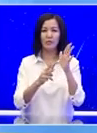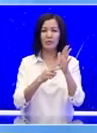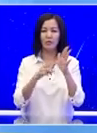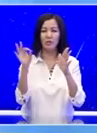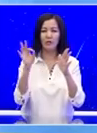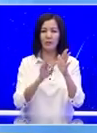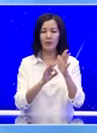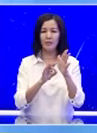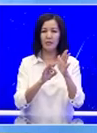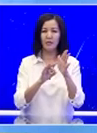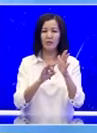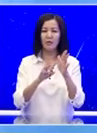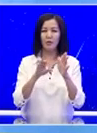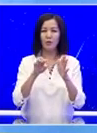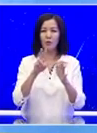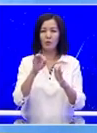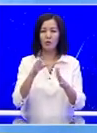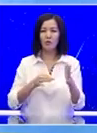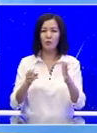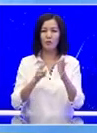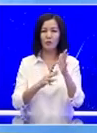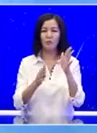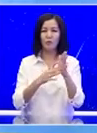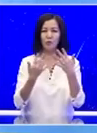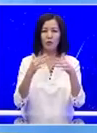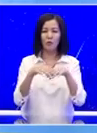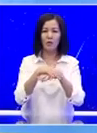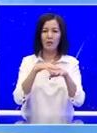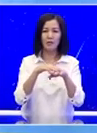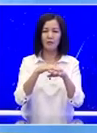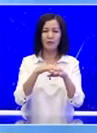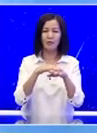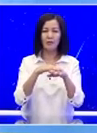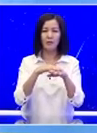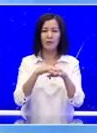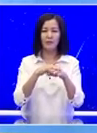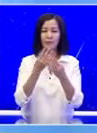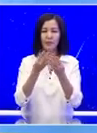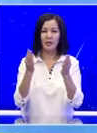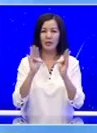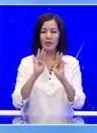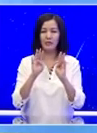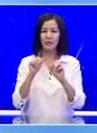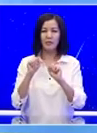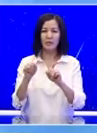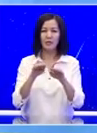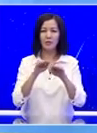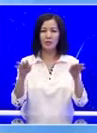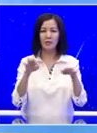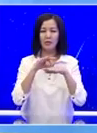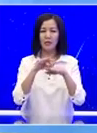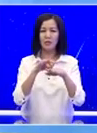құрайды, ал Түркістан облысында 79% құрайды. Карантиндік шаралар көбінесе облыстық деңгейде іске